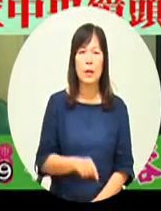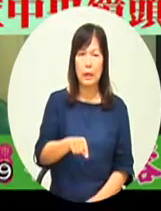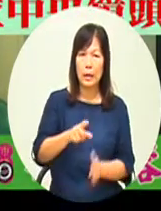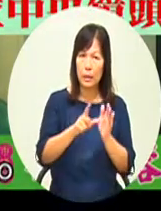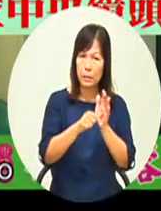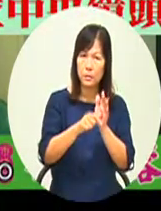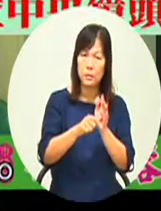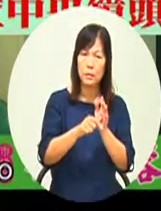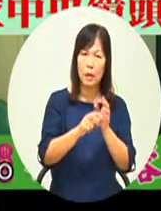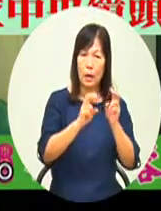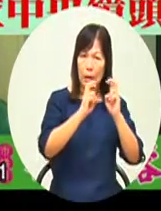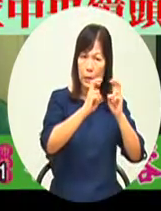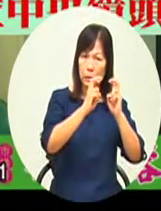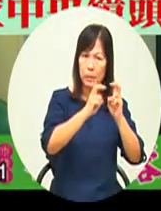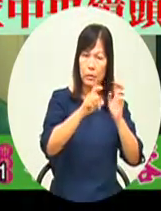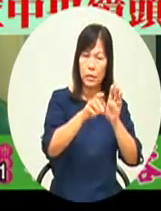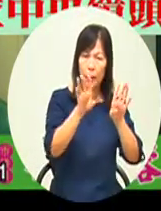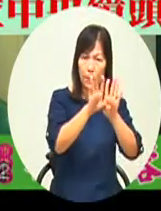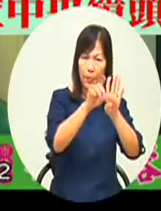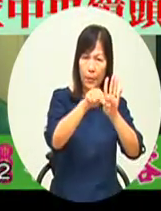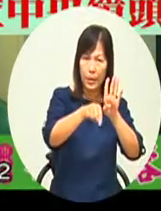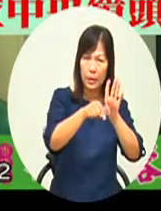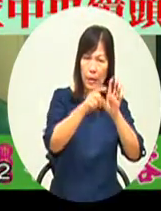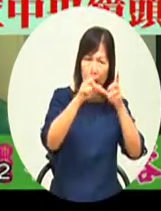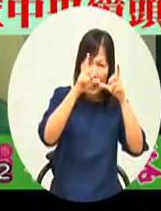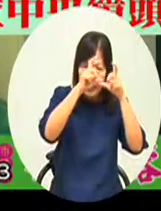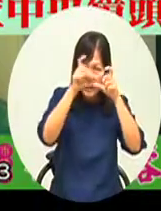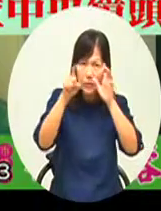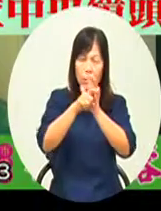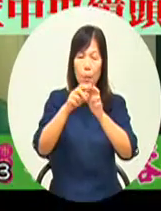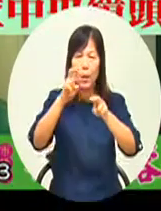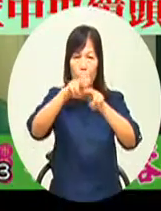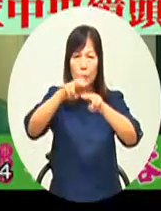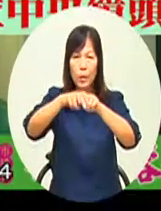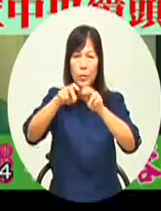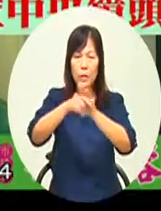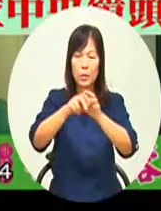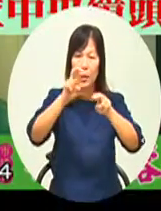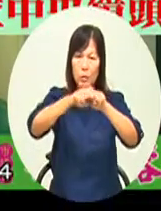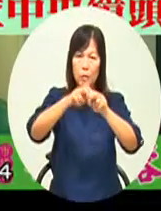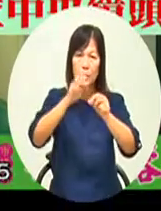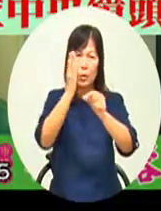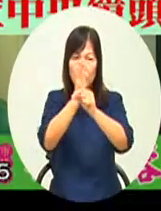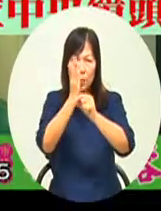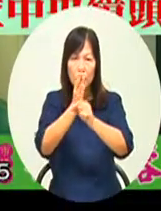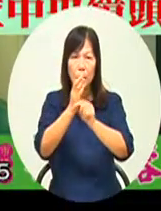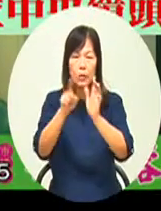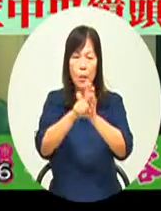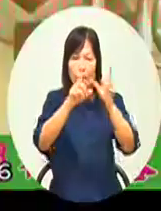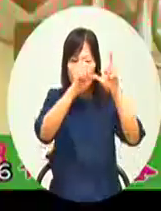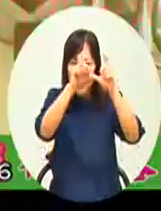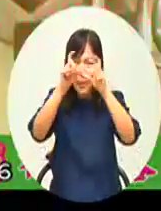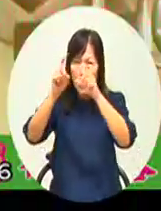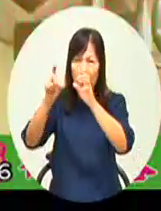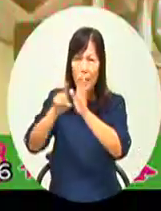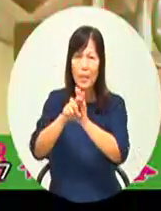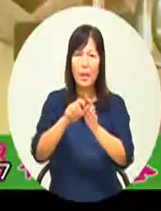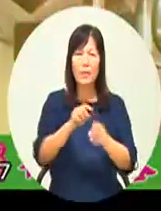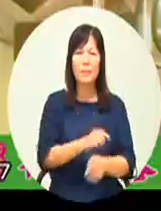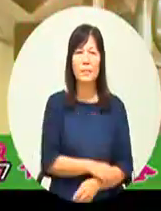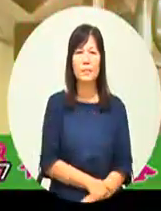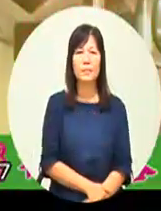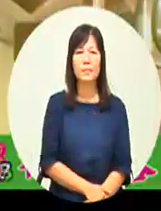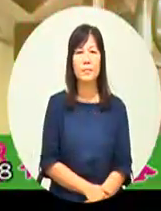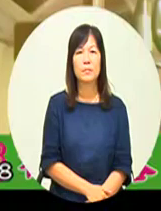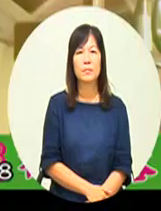在车门边的镜头，这个是坐在啊位置中央的镜头，我们都拍的，哇，这个真